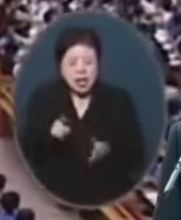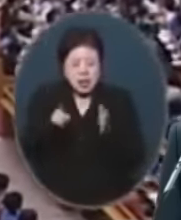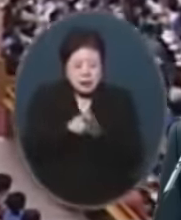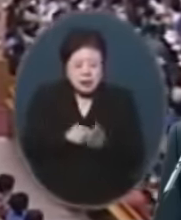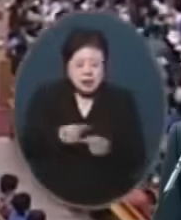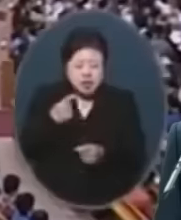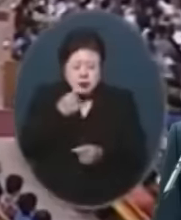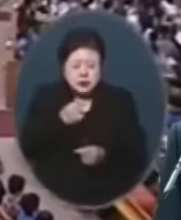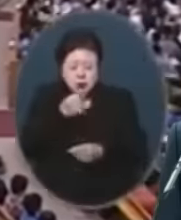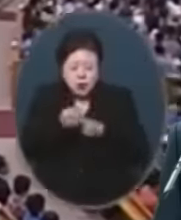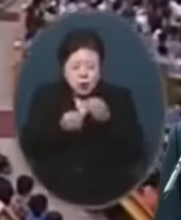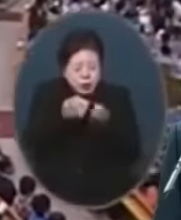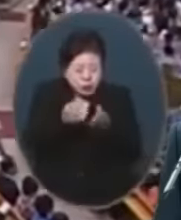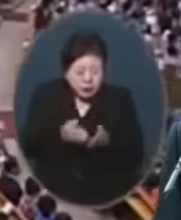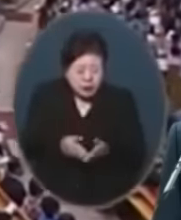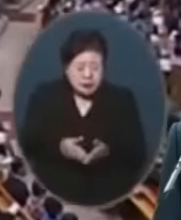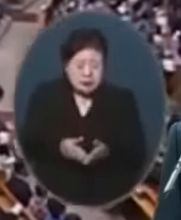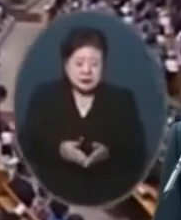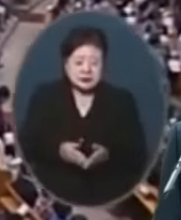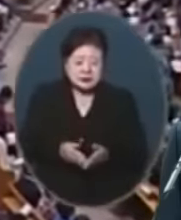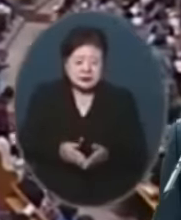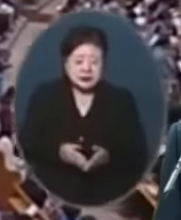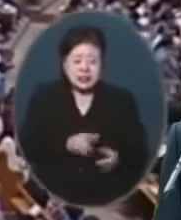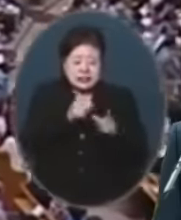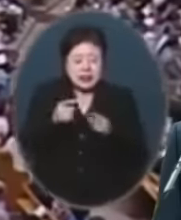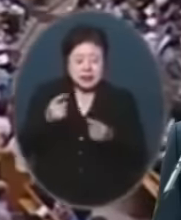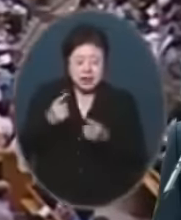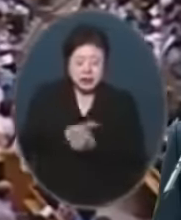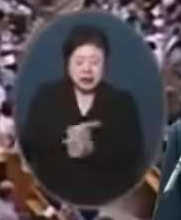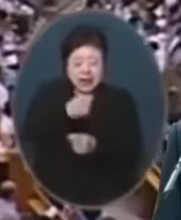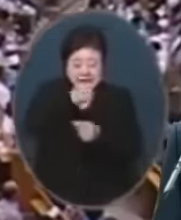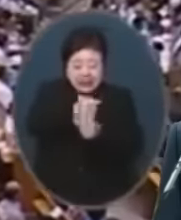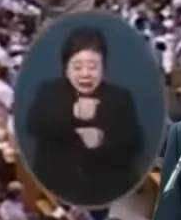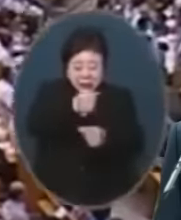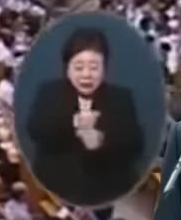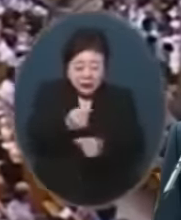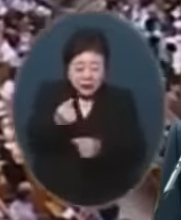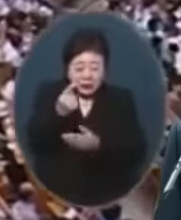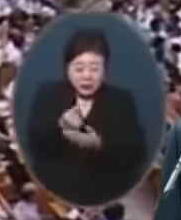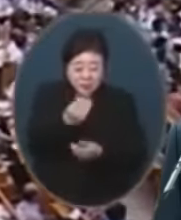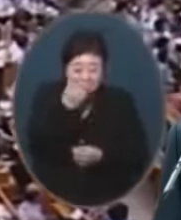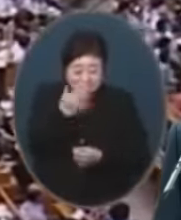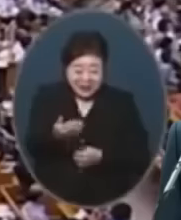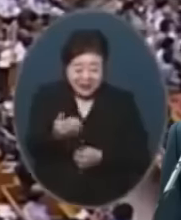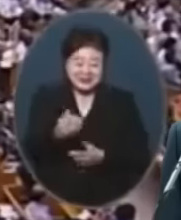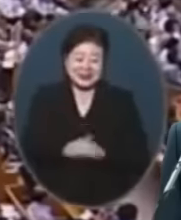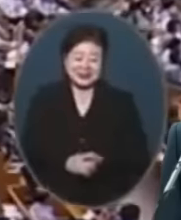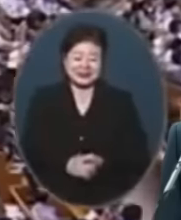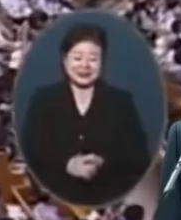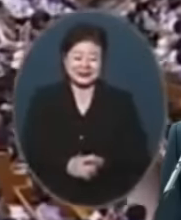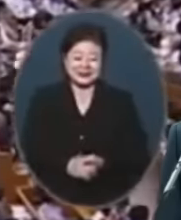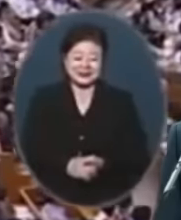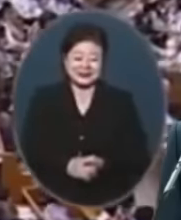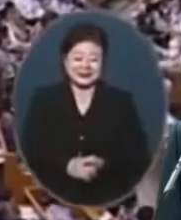믿음과 입술의 고백을 통하여 삶의 변화와 창조를 가져올 수 있기 때문인 것입니다.